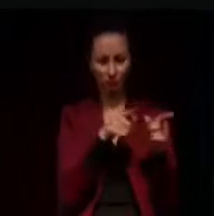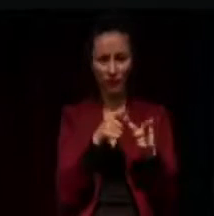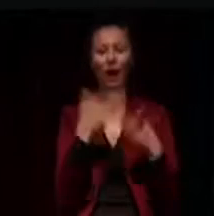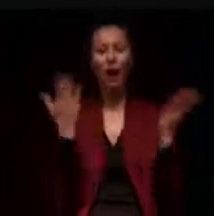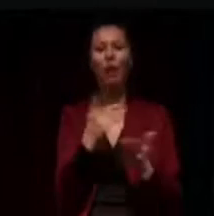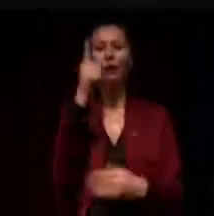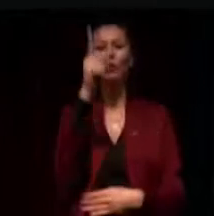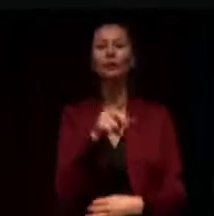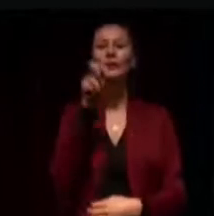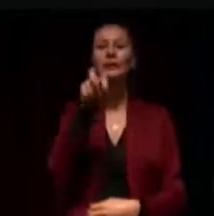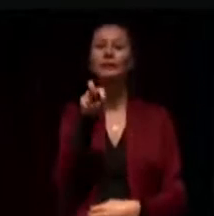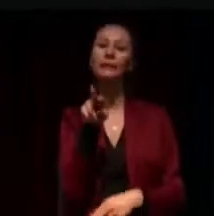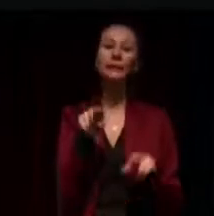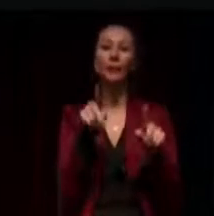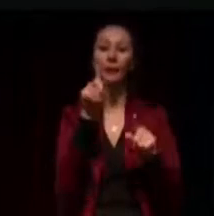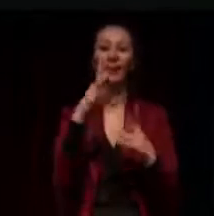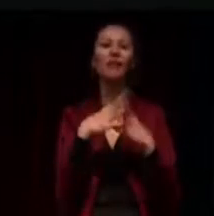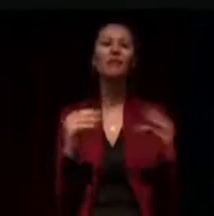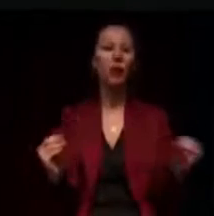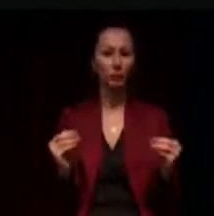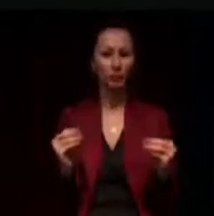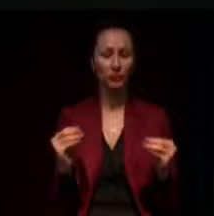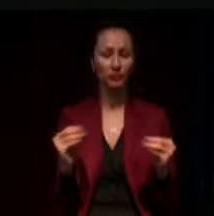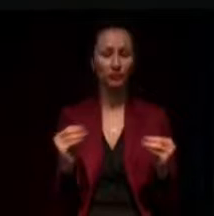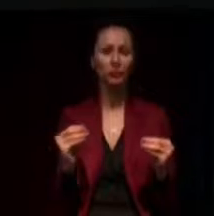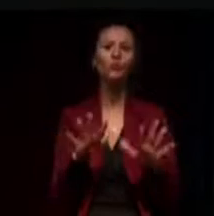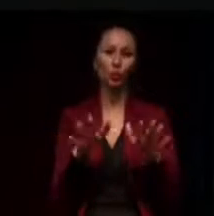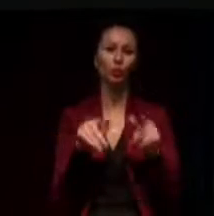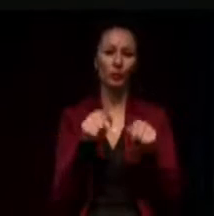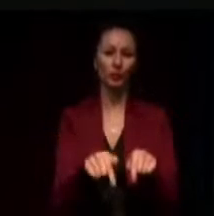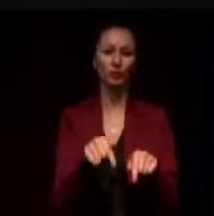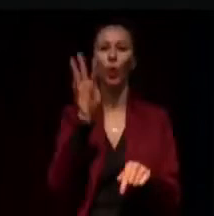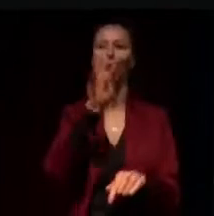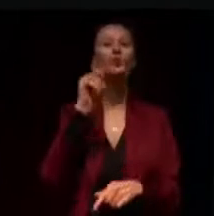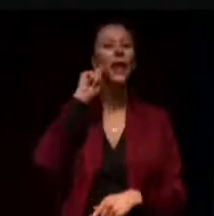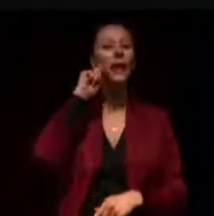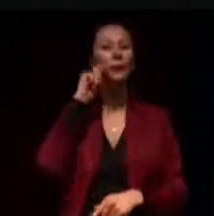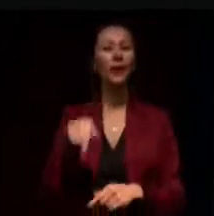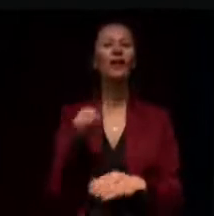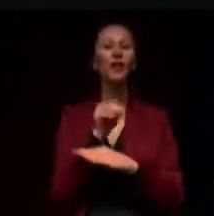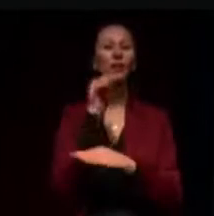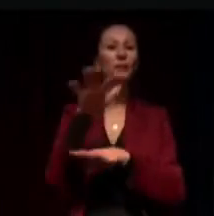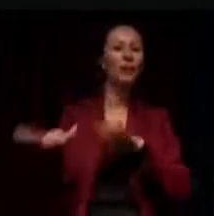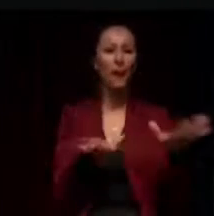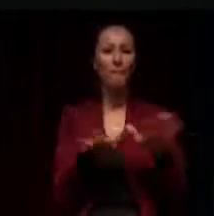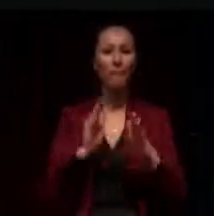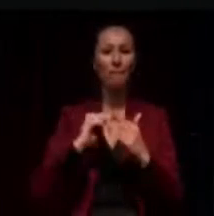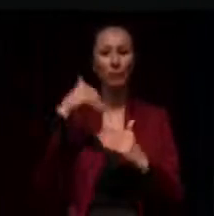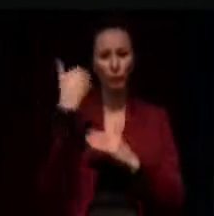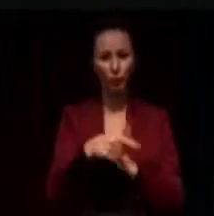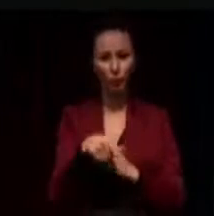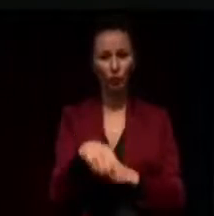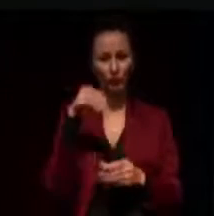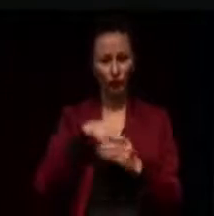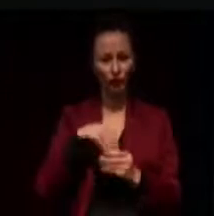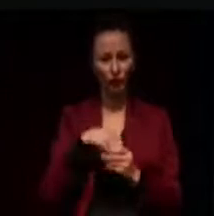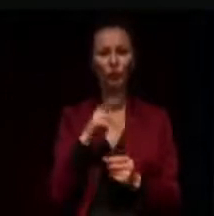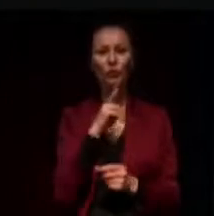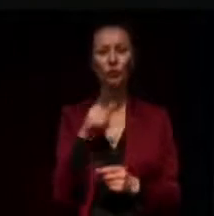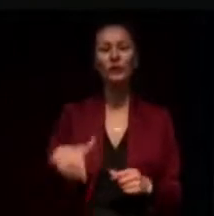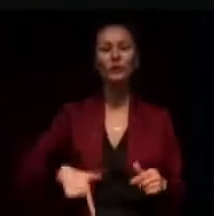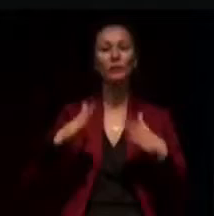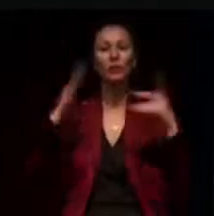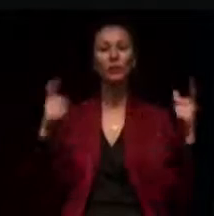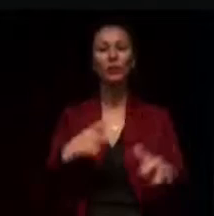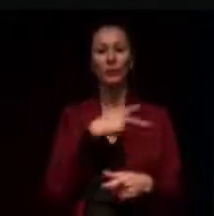hala %8 gibi bir kayıp durumdadır. 30 Ekim'de yaşadığımız deprem sonucu